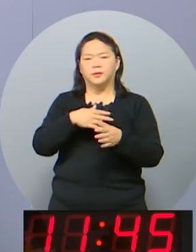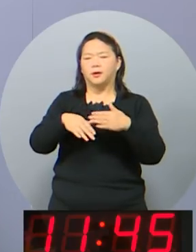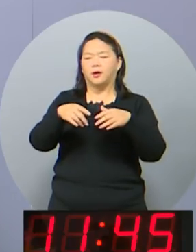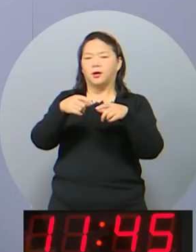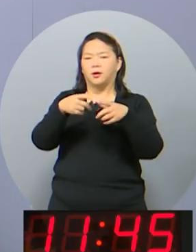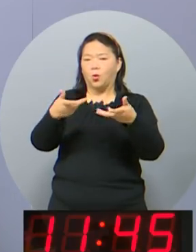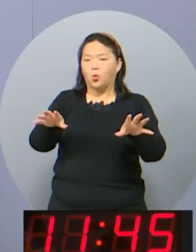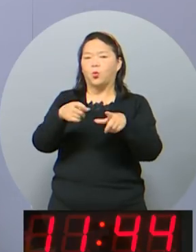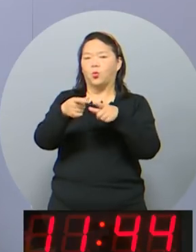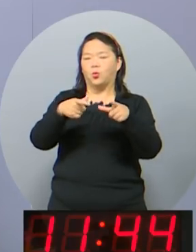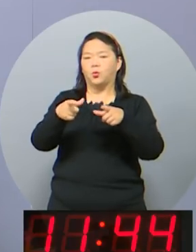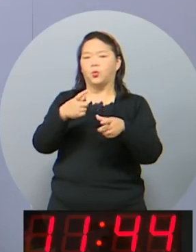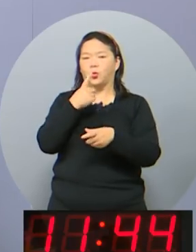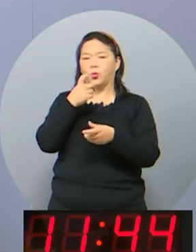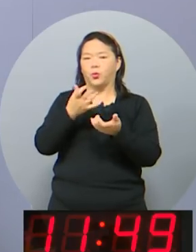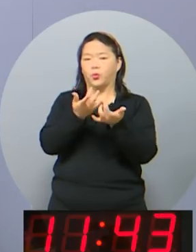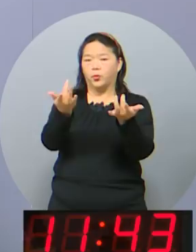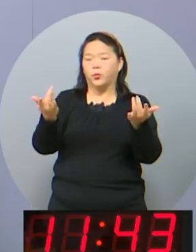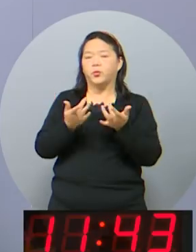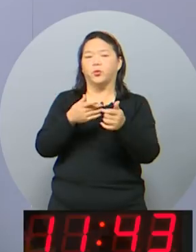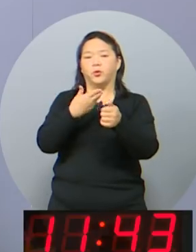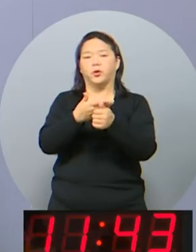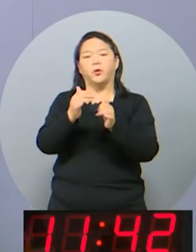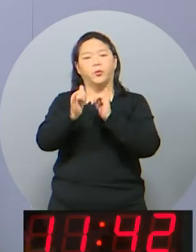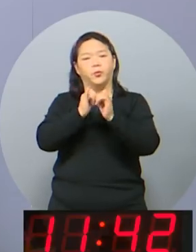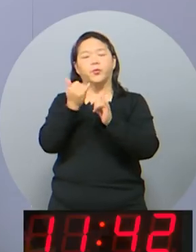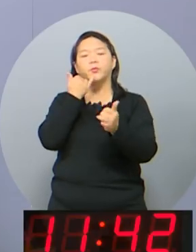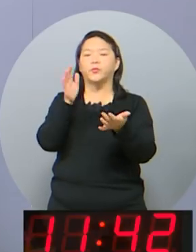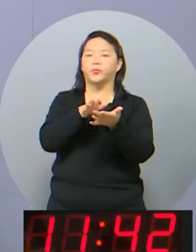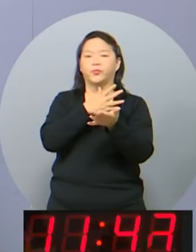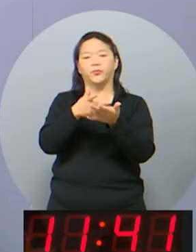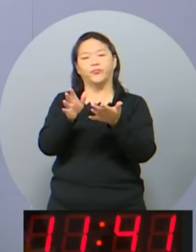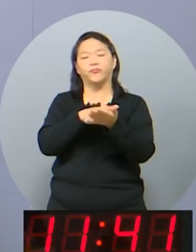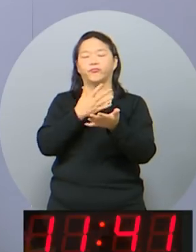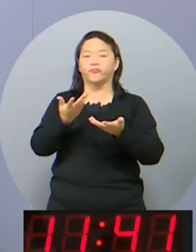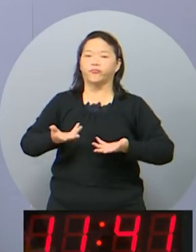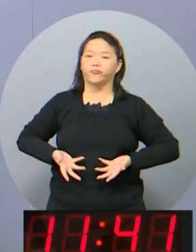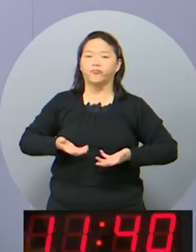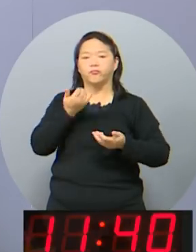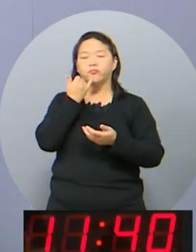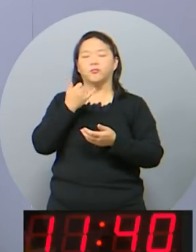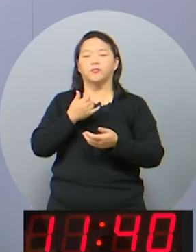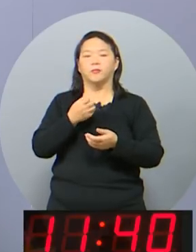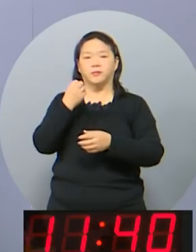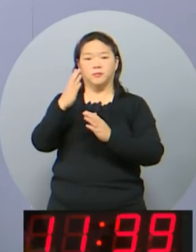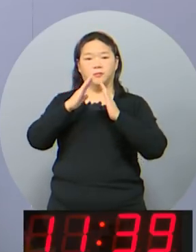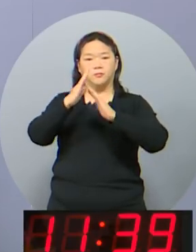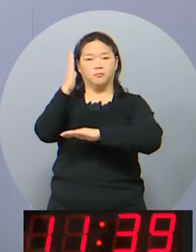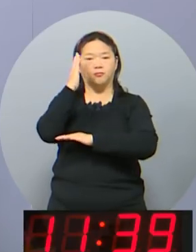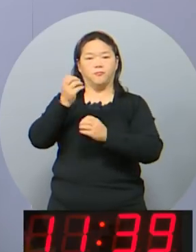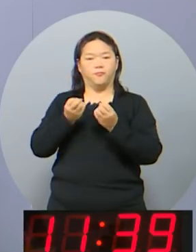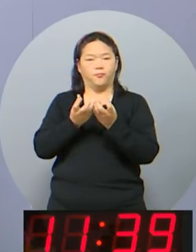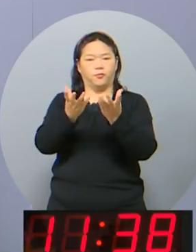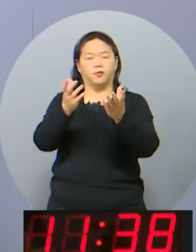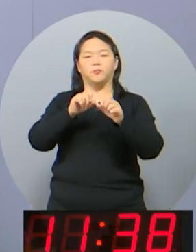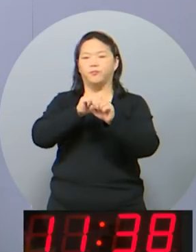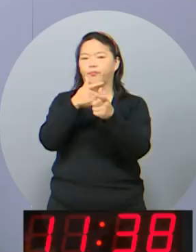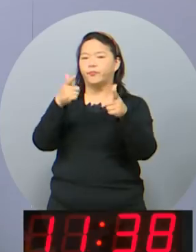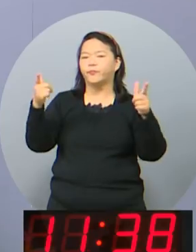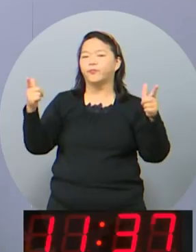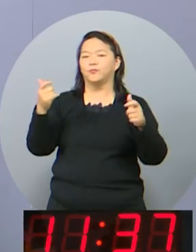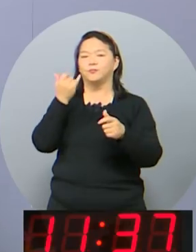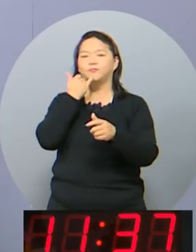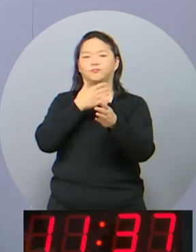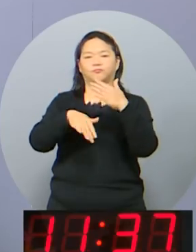园绿地，让我们这些民众可以有休憩的地方，那也可以让整个新市镇的发展更加的多元，更加